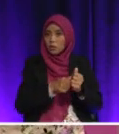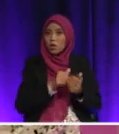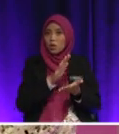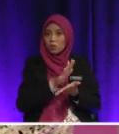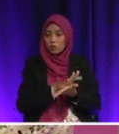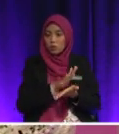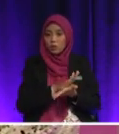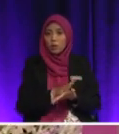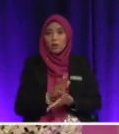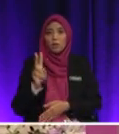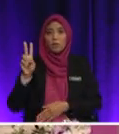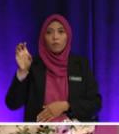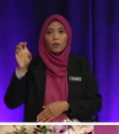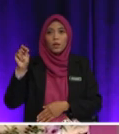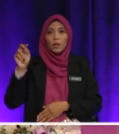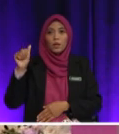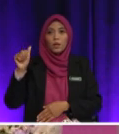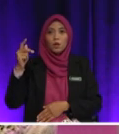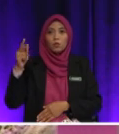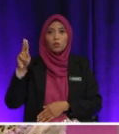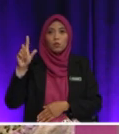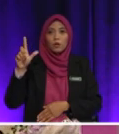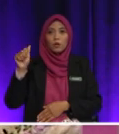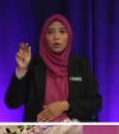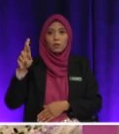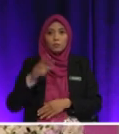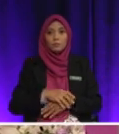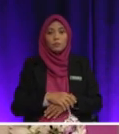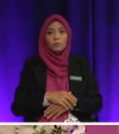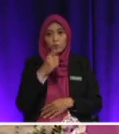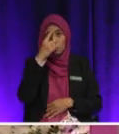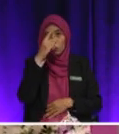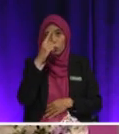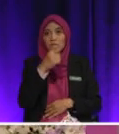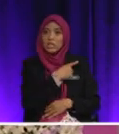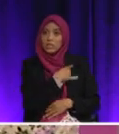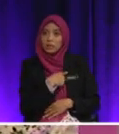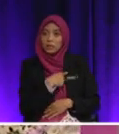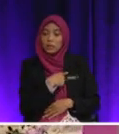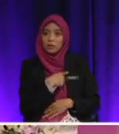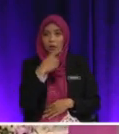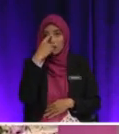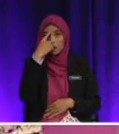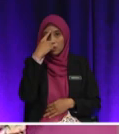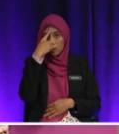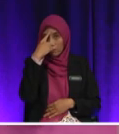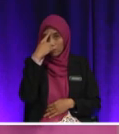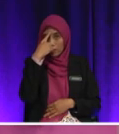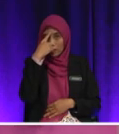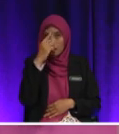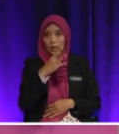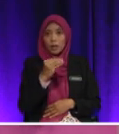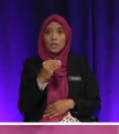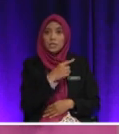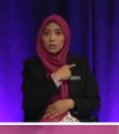bernakuler ya Yang mana ada sekolah negeri Cina sekolah mainan ya Yang mana sekolah Cina dan